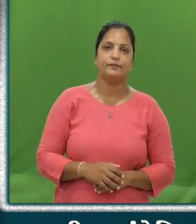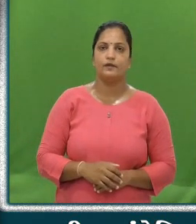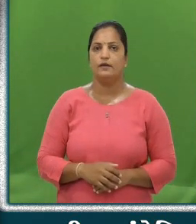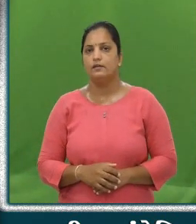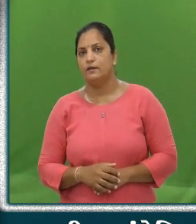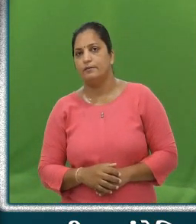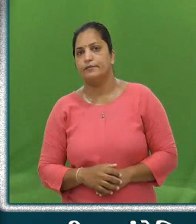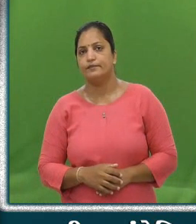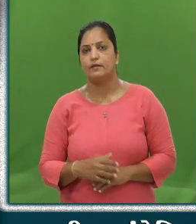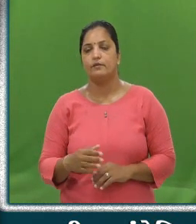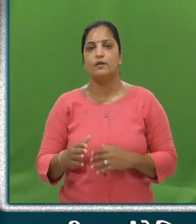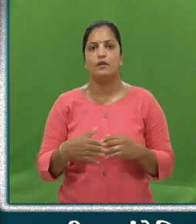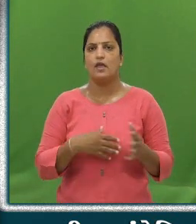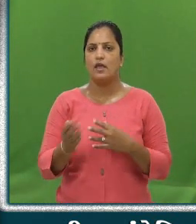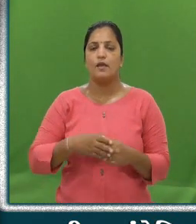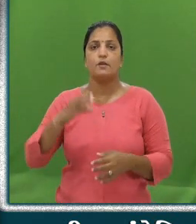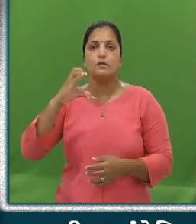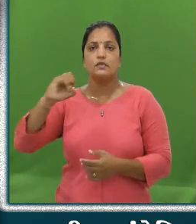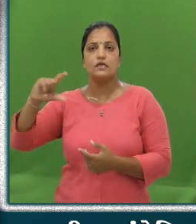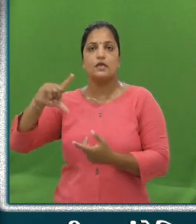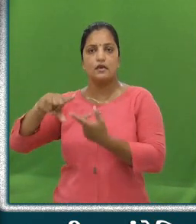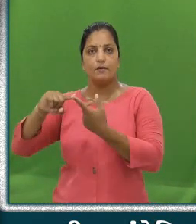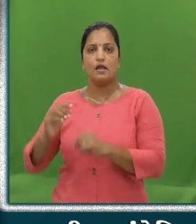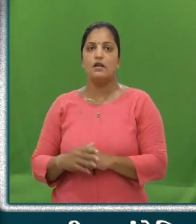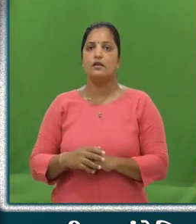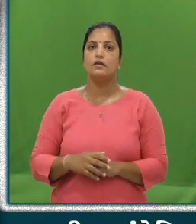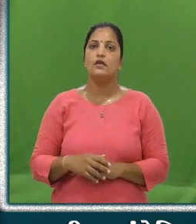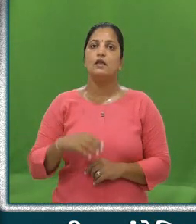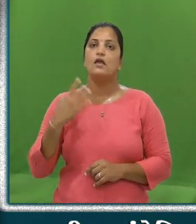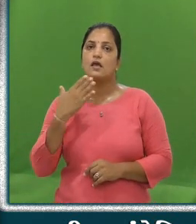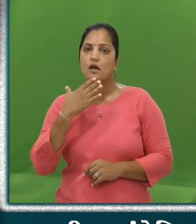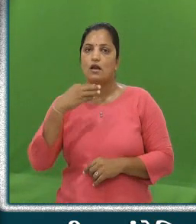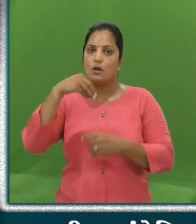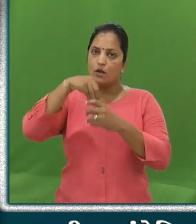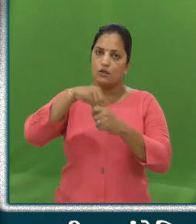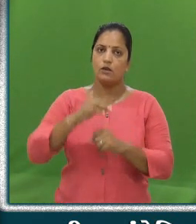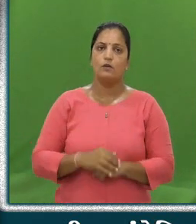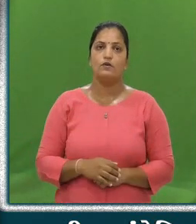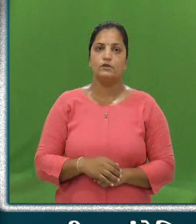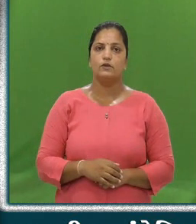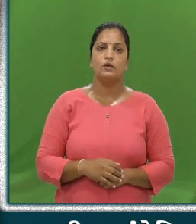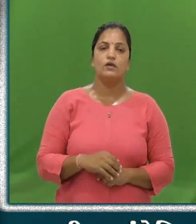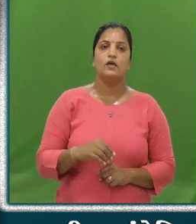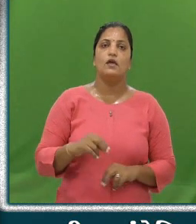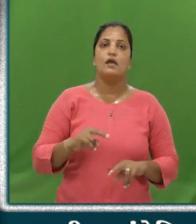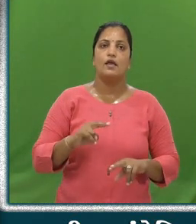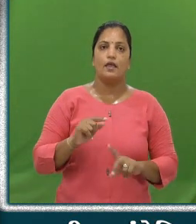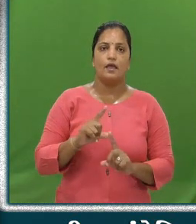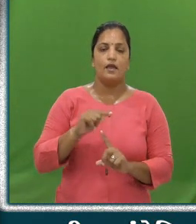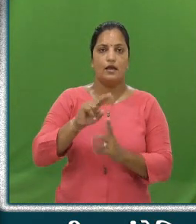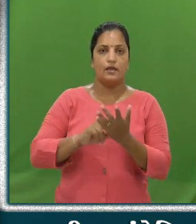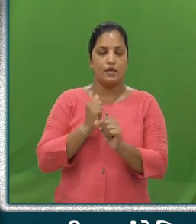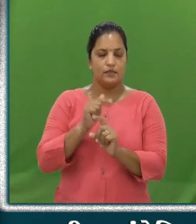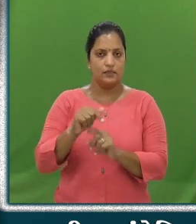જે કહેવામાં આવે છે માતા હોય કે પિતા તરફથી જનન કોષ જે હોય છે લિંગી કોષ અંડકોષ કે શુક્ર કોષ કહેવામાં આવે